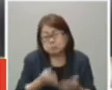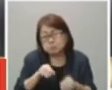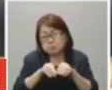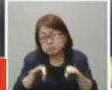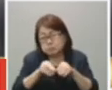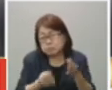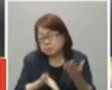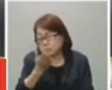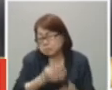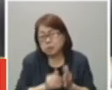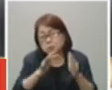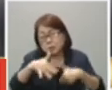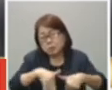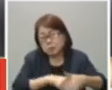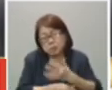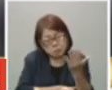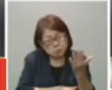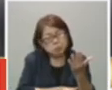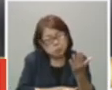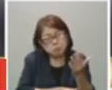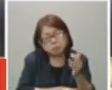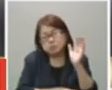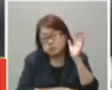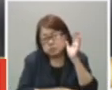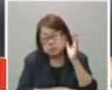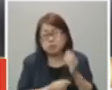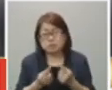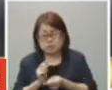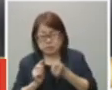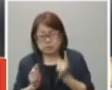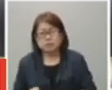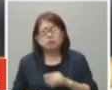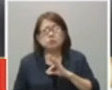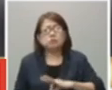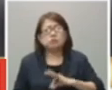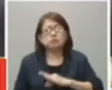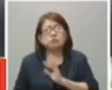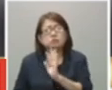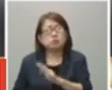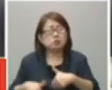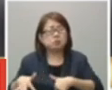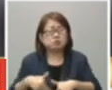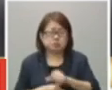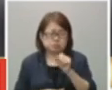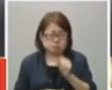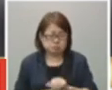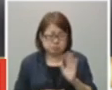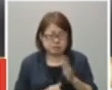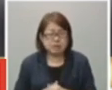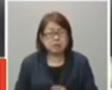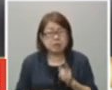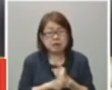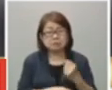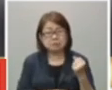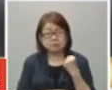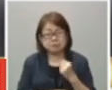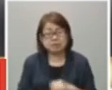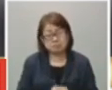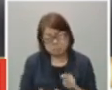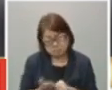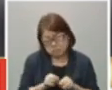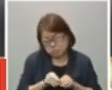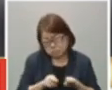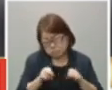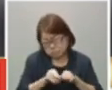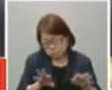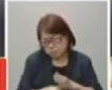แต่ความรู้สึกอ่ะมันไม่ใช่หรอกครับท่านจะใช้อำนาจสะกดบังคับคนอื่นไม่ให้เคลื่อนไหว